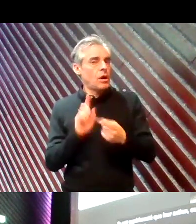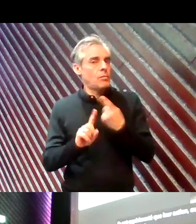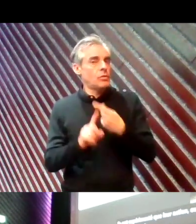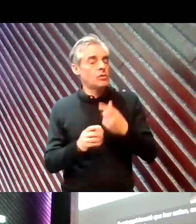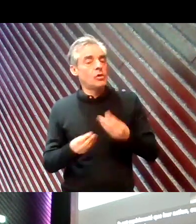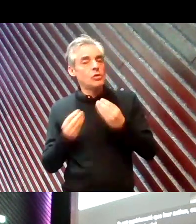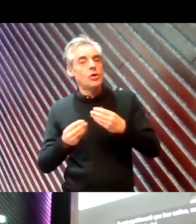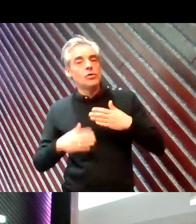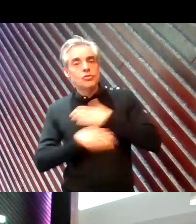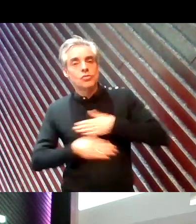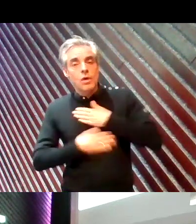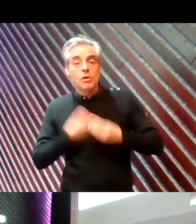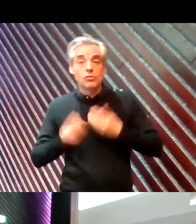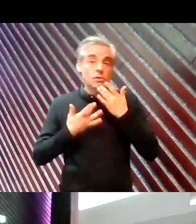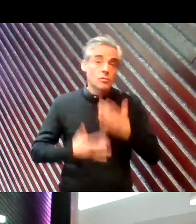apporté de la joie, de la convivialité